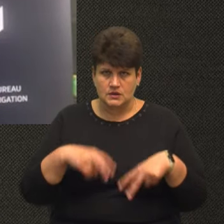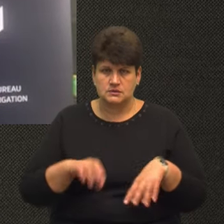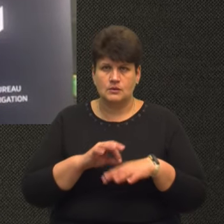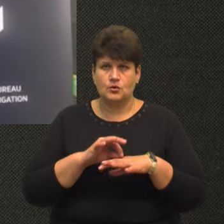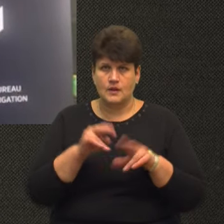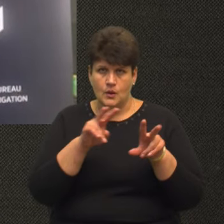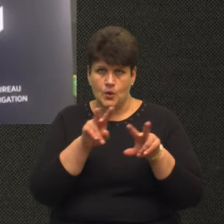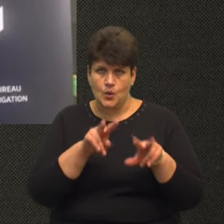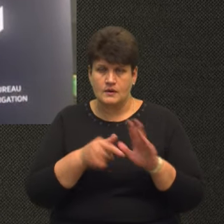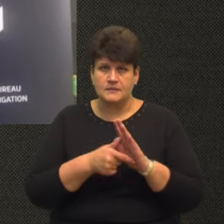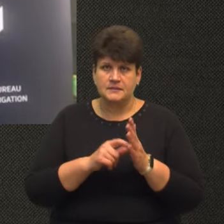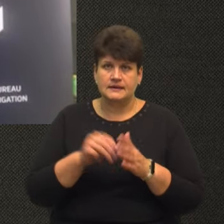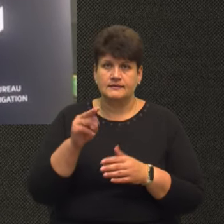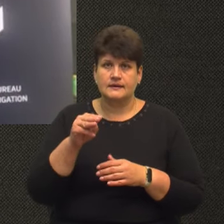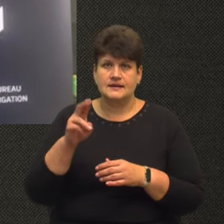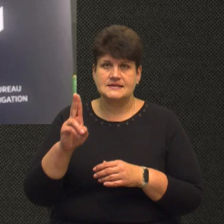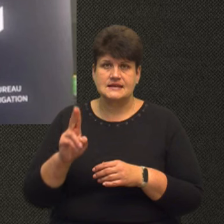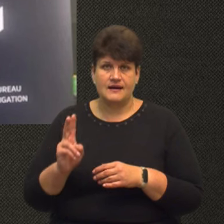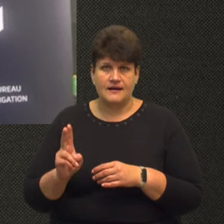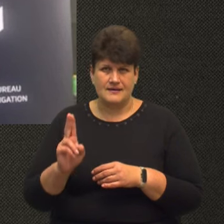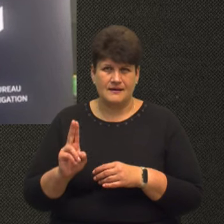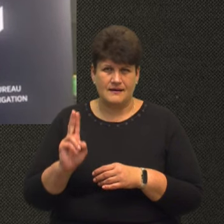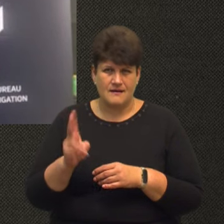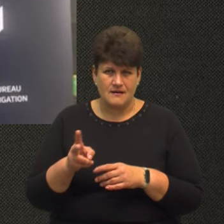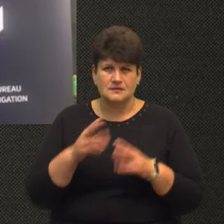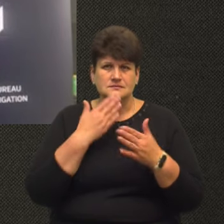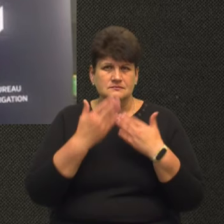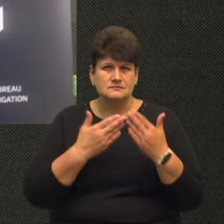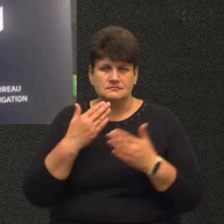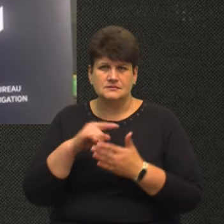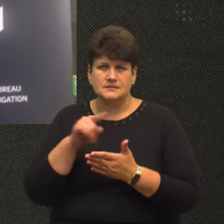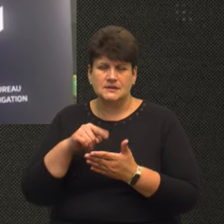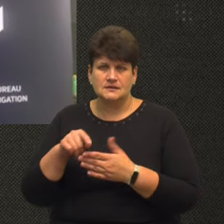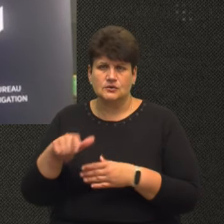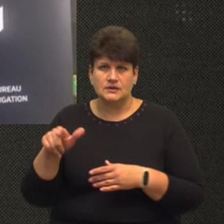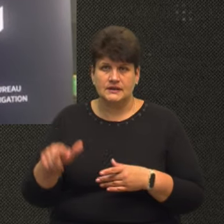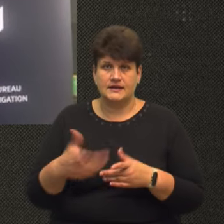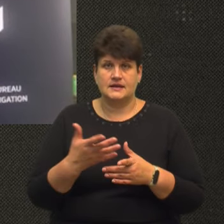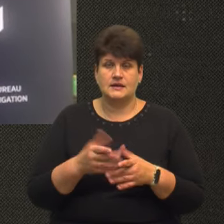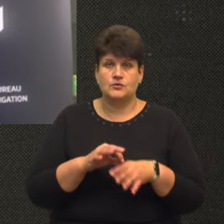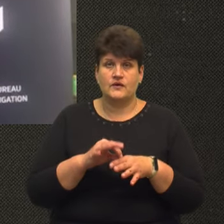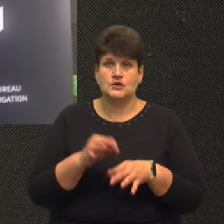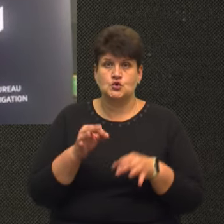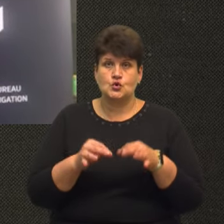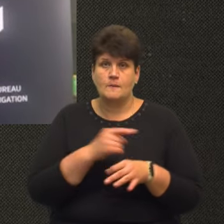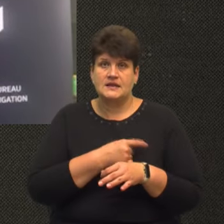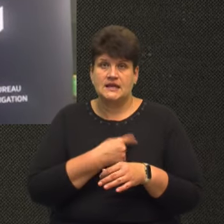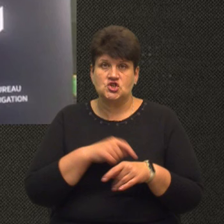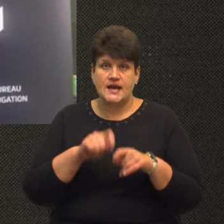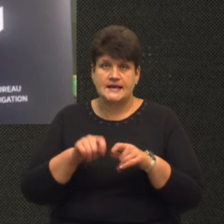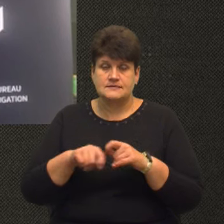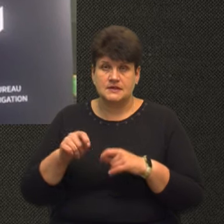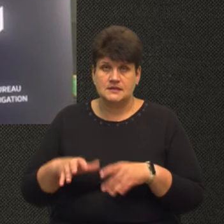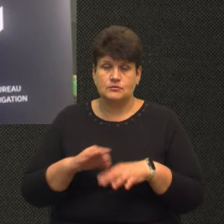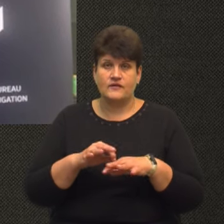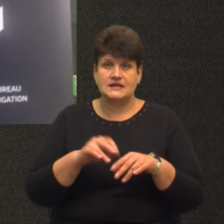огляд приміщення ТЦК допитали потерпілих також вручили скерування їм для проведення судово-медичних експертиз проведено